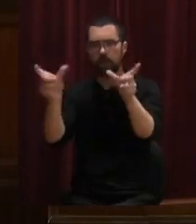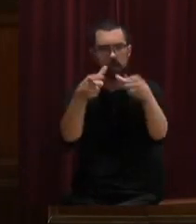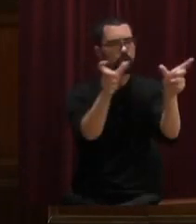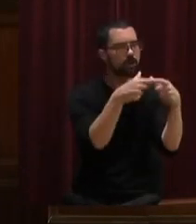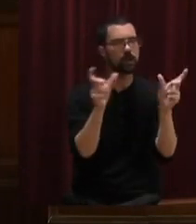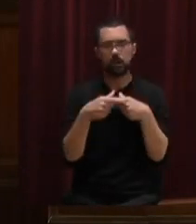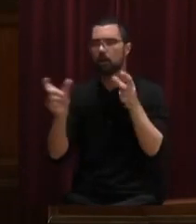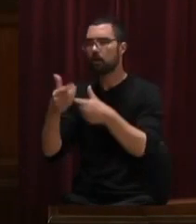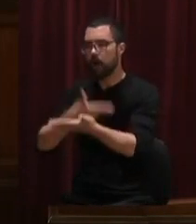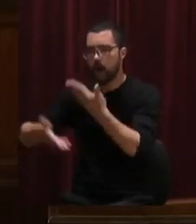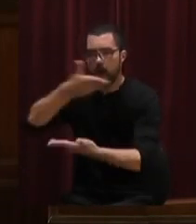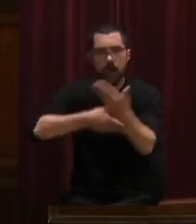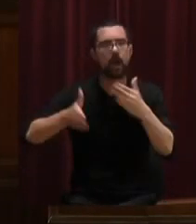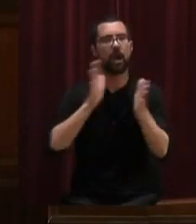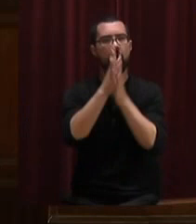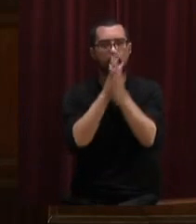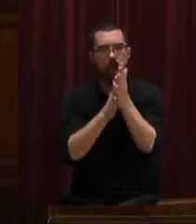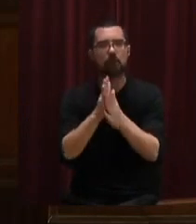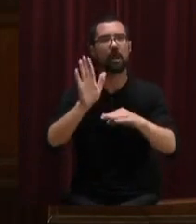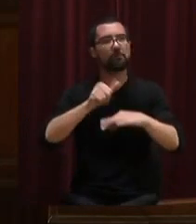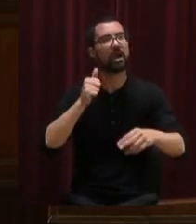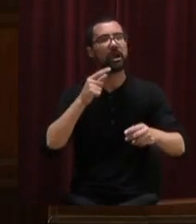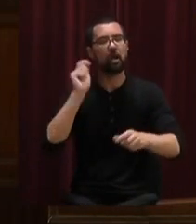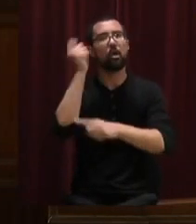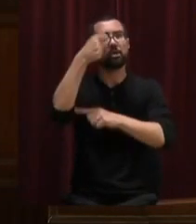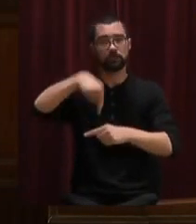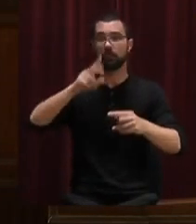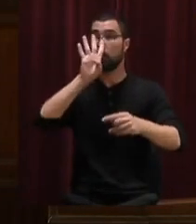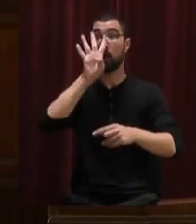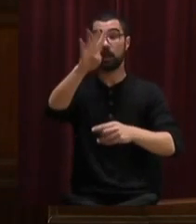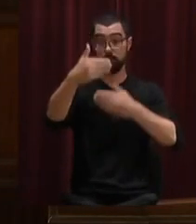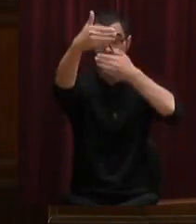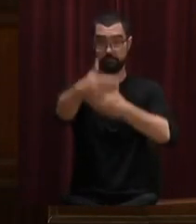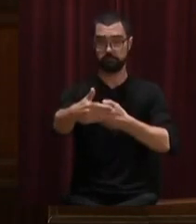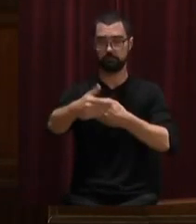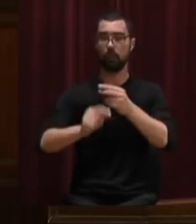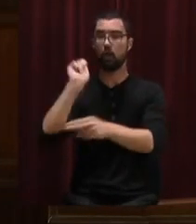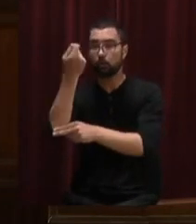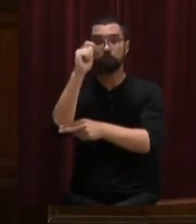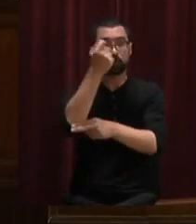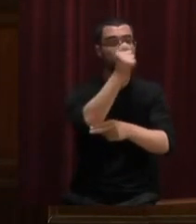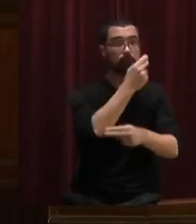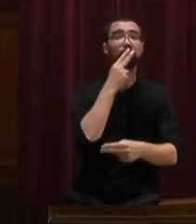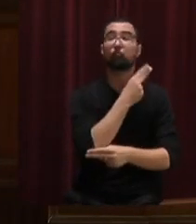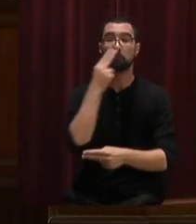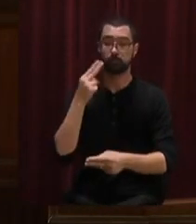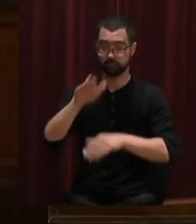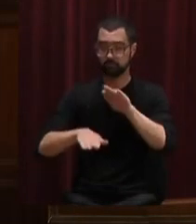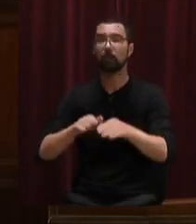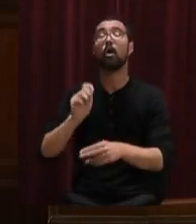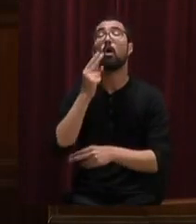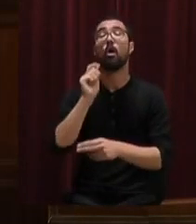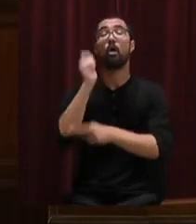decidir plegats el full de ruta que guiarà les nostres passes aquesta legislatura. Governarem com hem fet sempre, a partir del